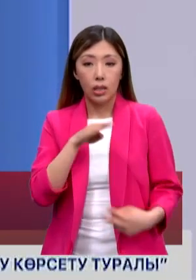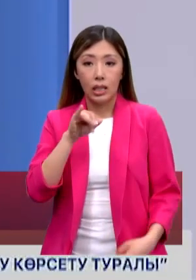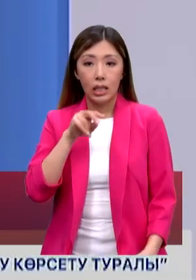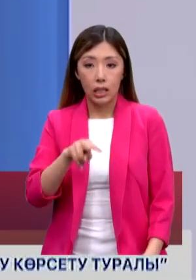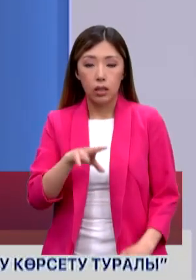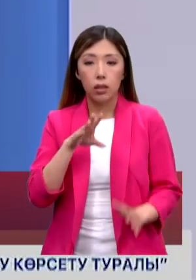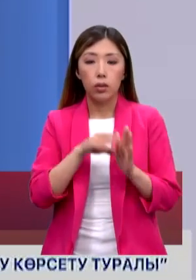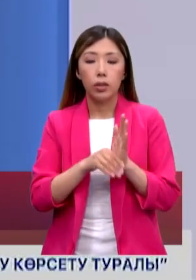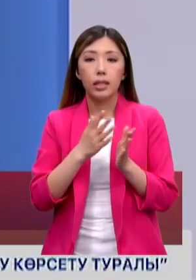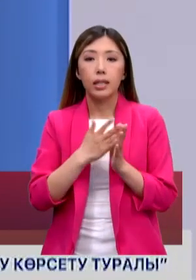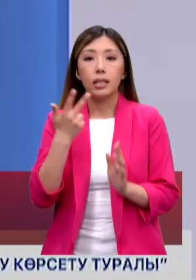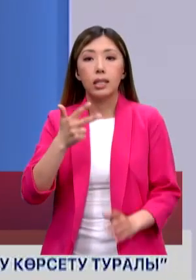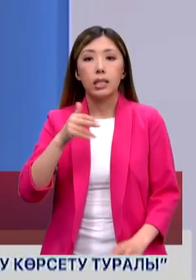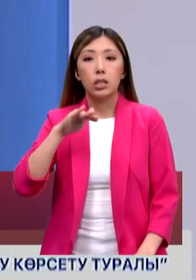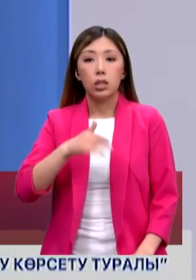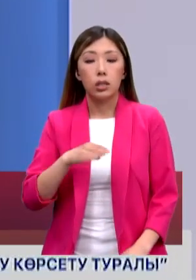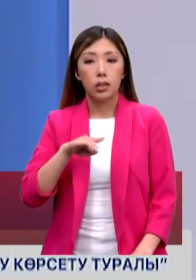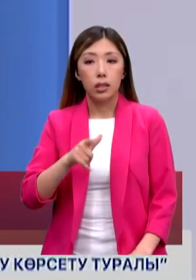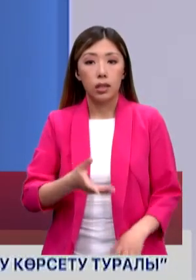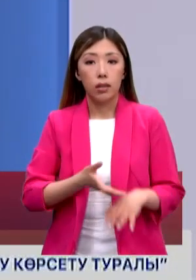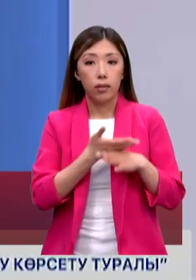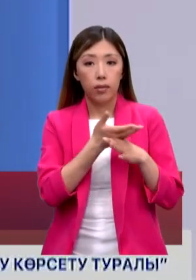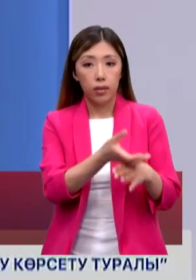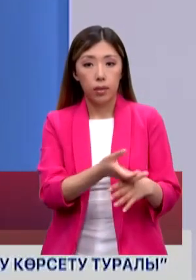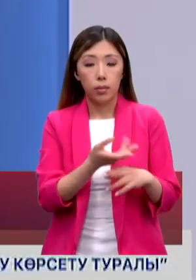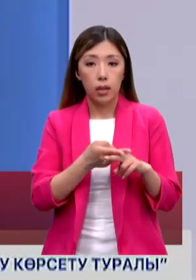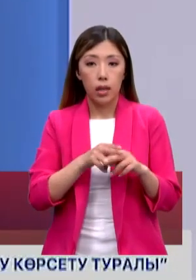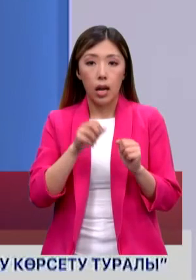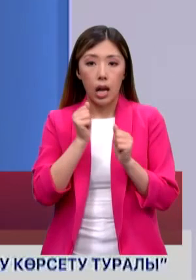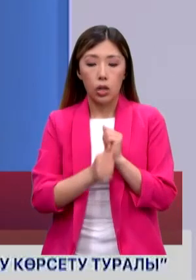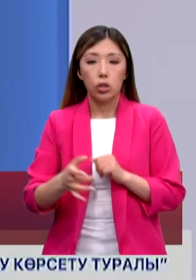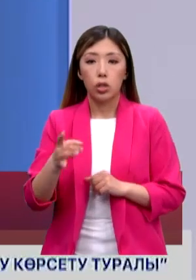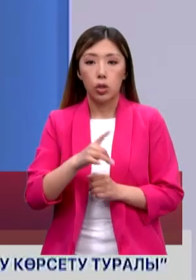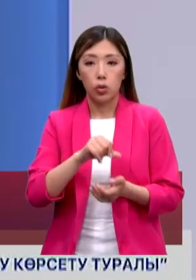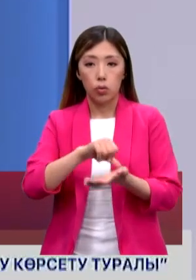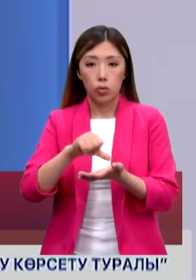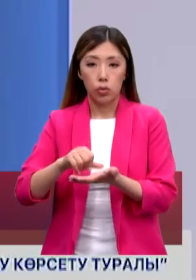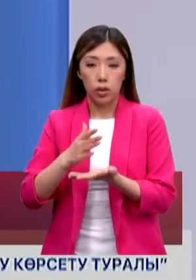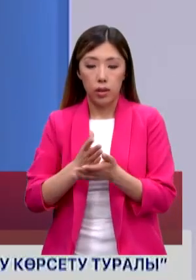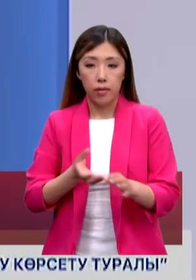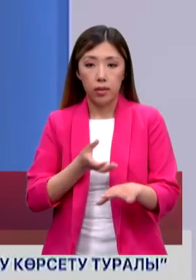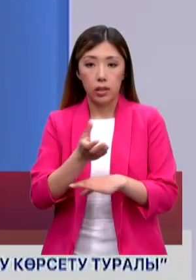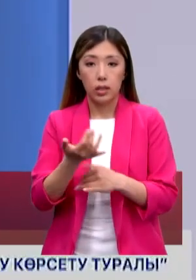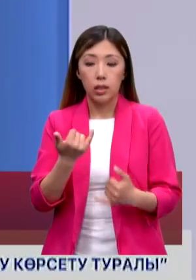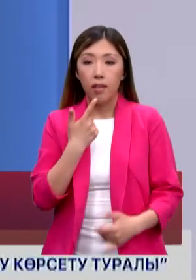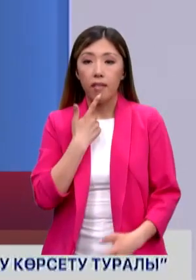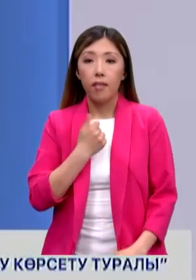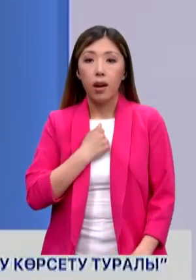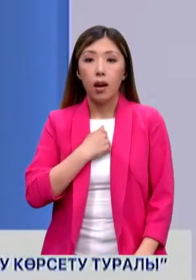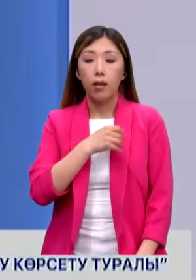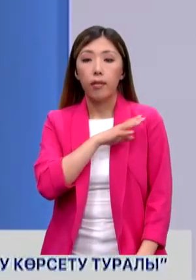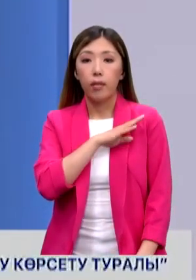не менее 30 тысяч тенге. Выплаты производятся во всех регионах. Сегодня ветераны Великой